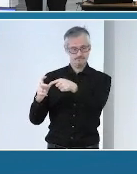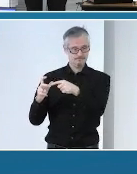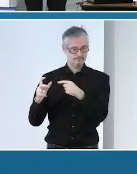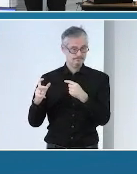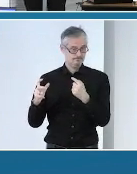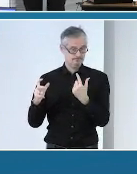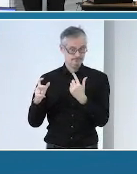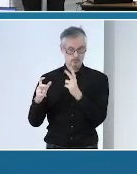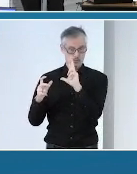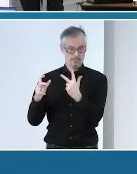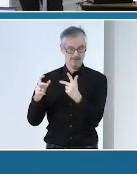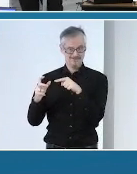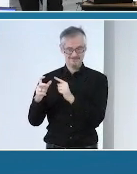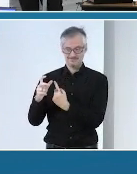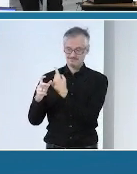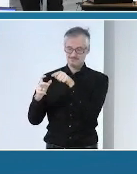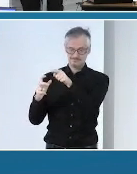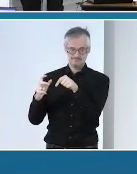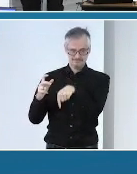des autres canaux sensoriels, la vision,